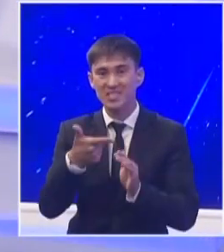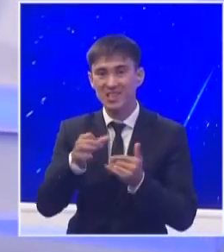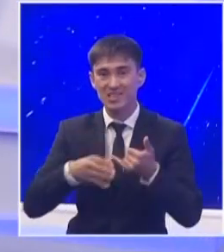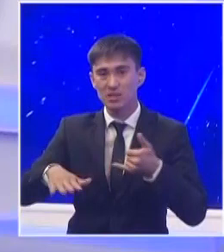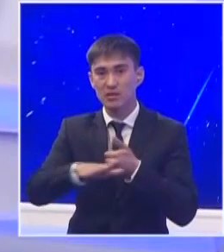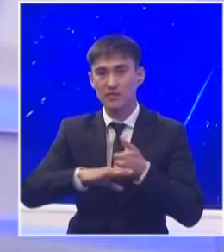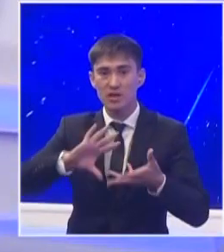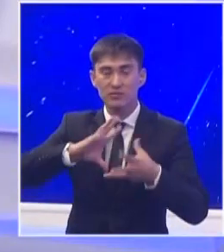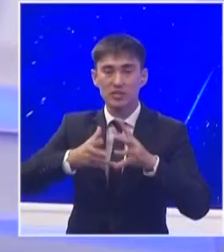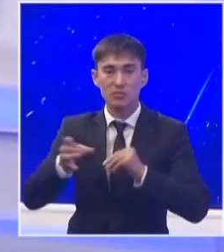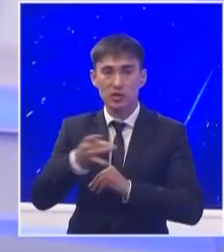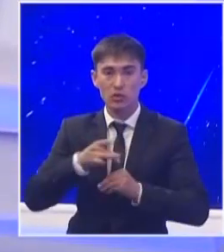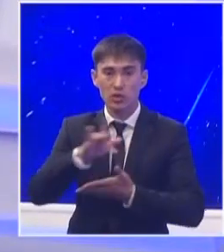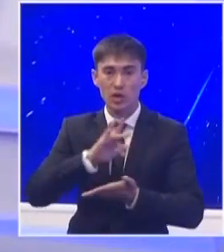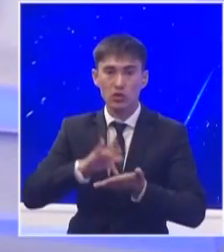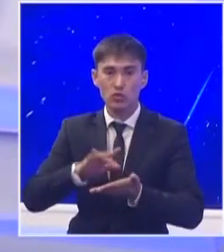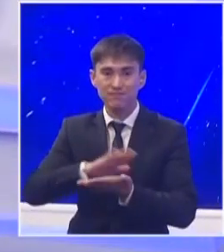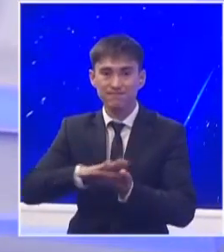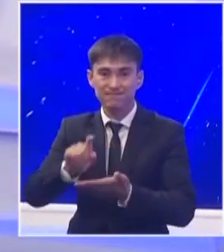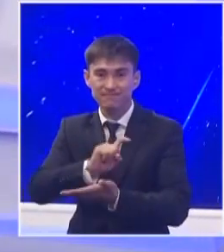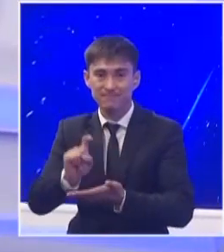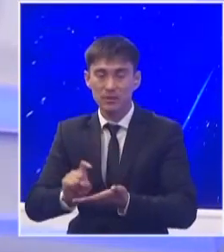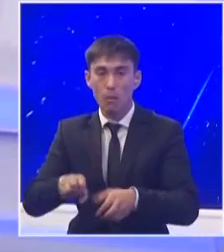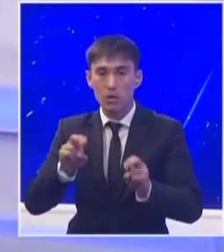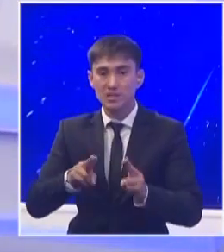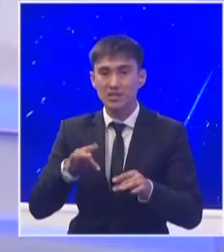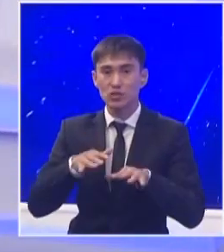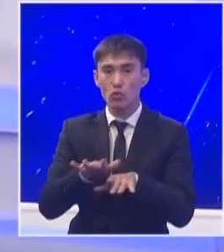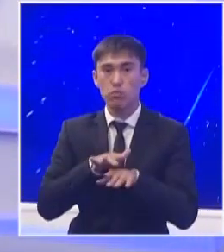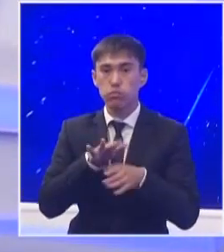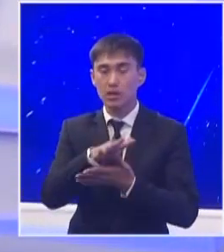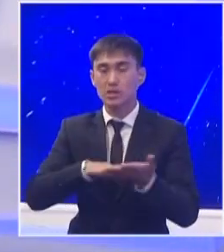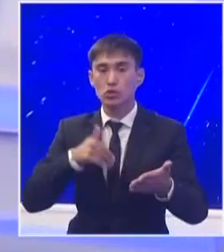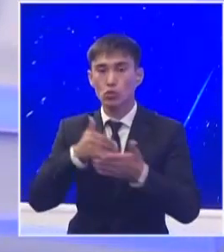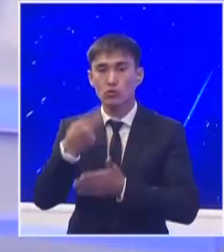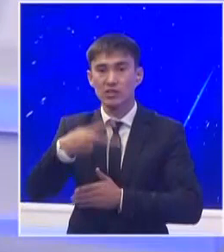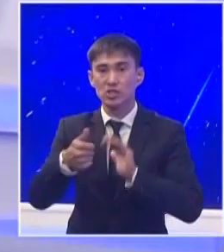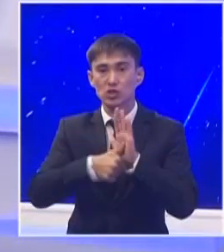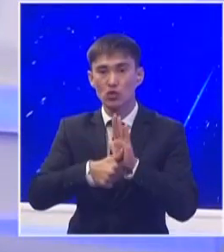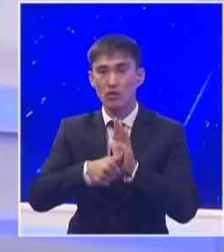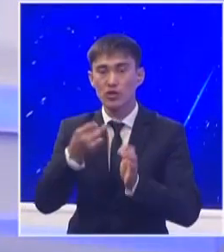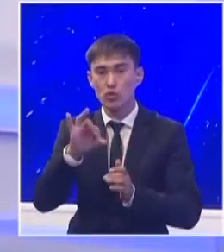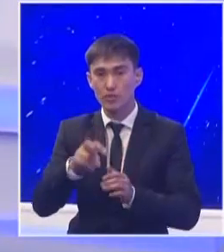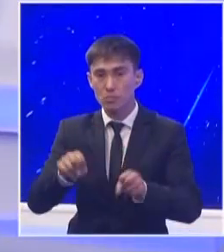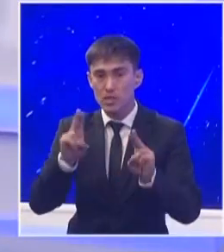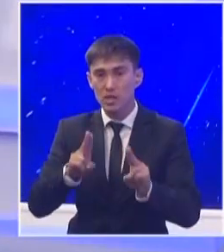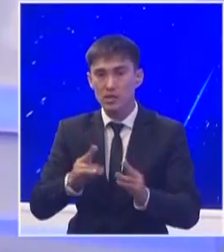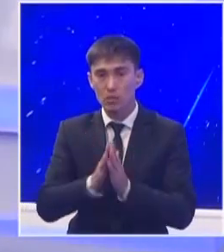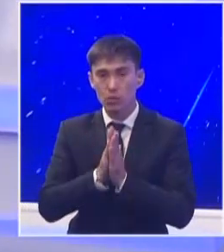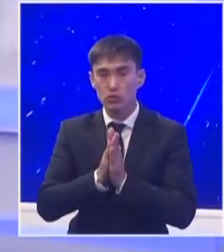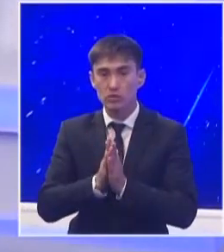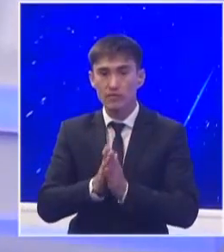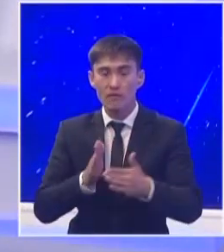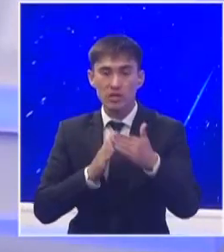в регионах и городах области дезинфекция от опасных насекомых продлится до 26 июня. Специалисты убедительно просят